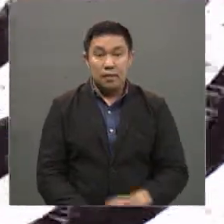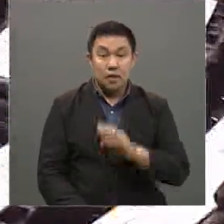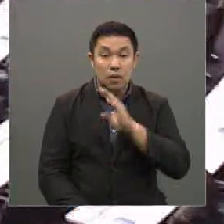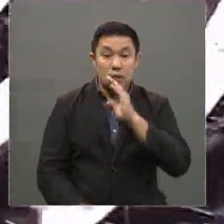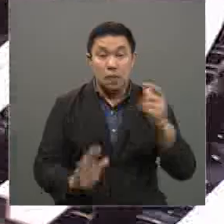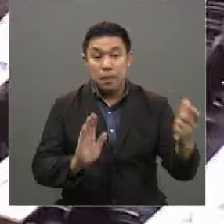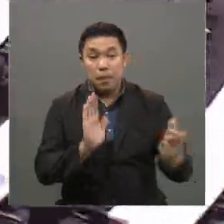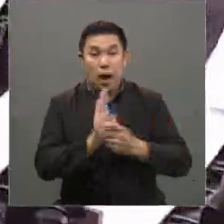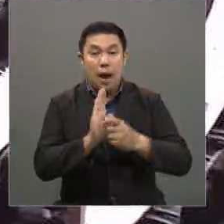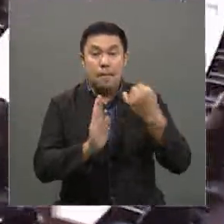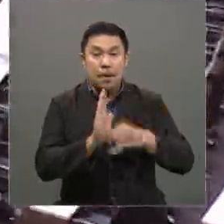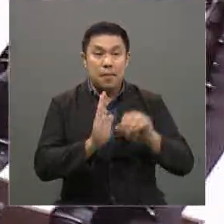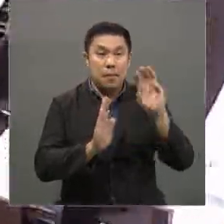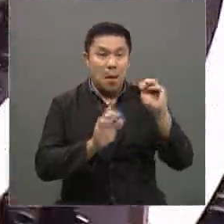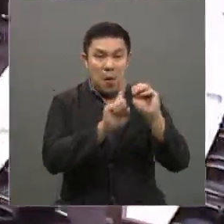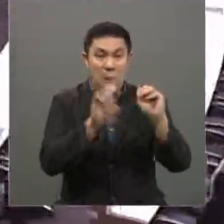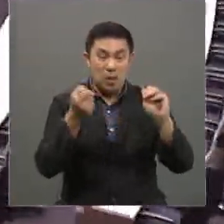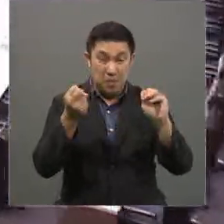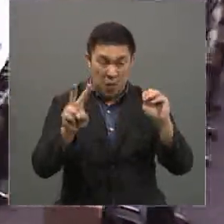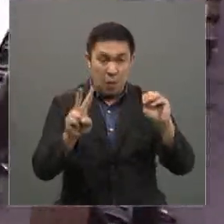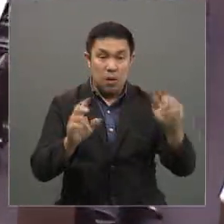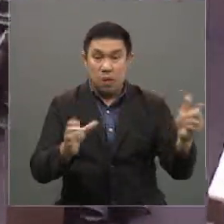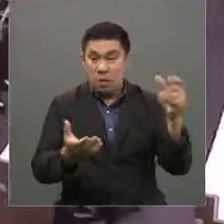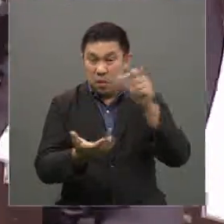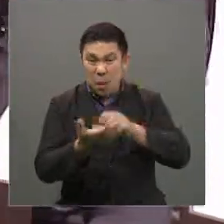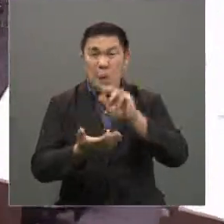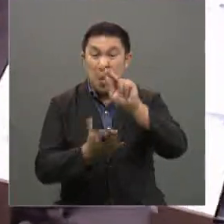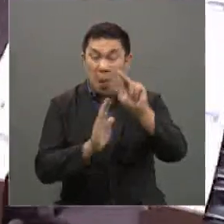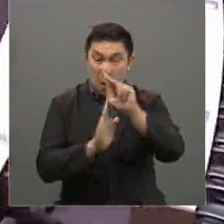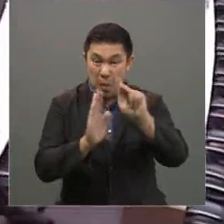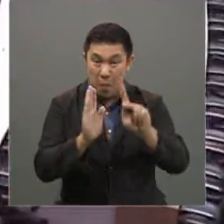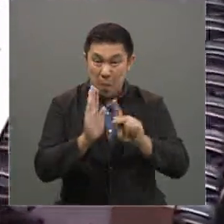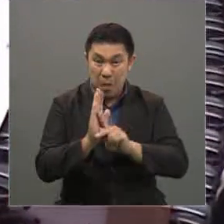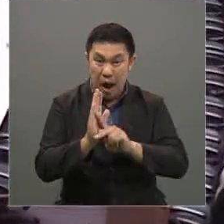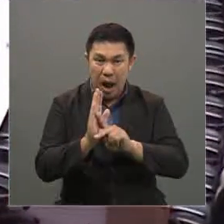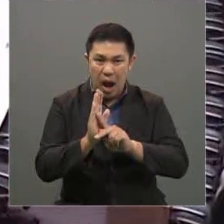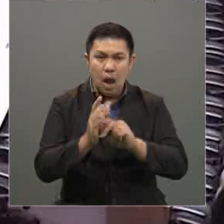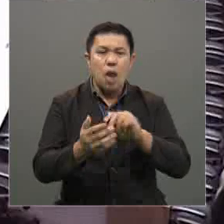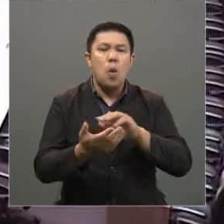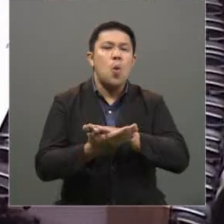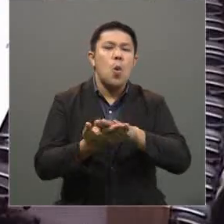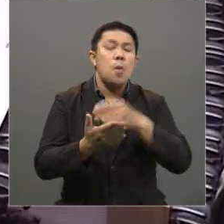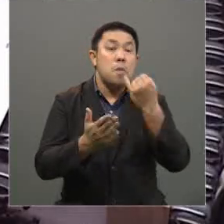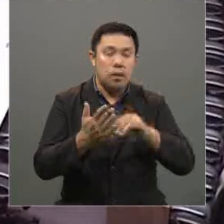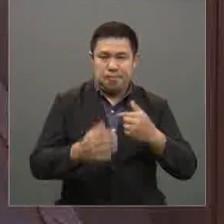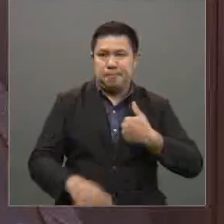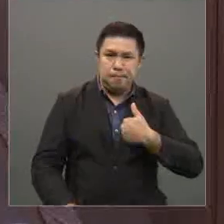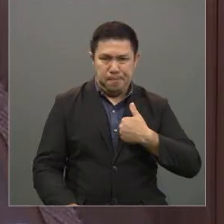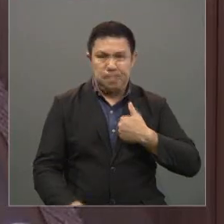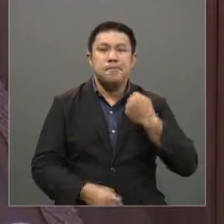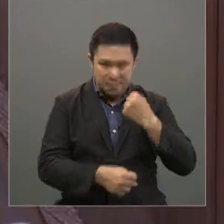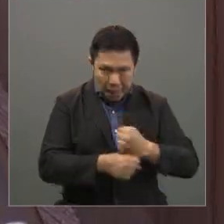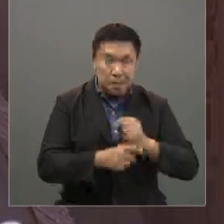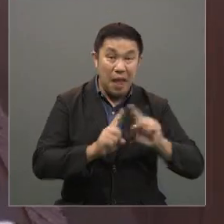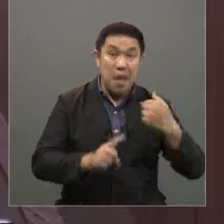บรรจุความผิดตามมาตรา 112เข้าไปไว้ในกฎหมายนิรโทษกรรมตัวเองเนี่ยก็จะออกมาเคลื่อนไหวบางอย่างด้วยแต่ไม่เปิดเผยว่า